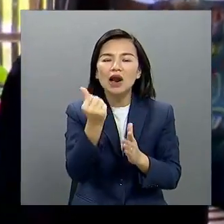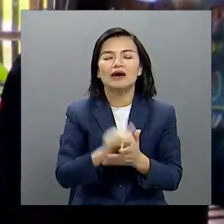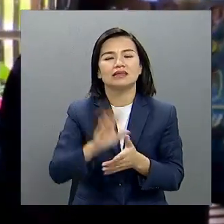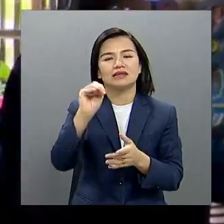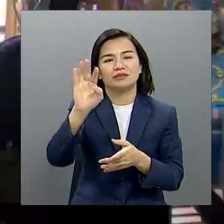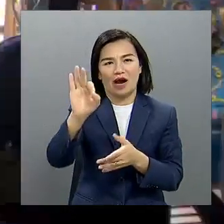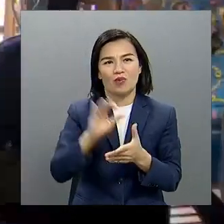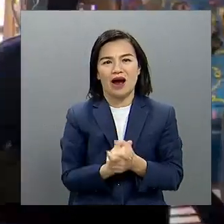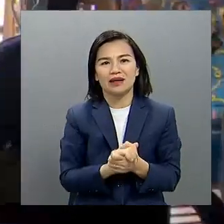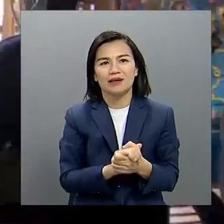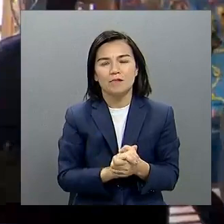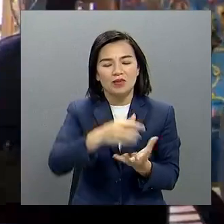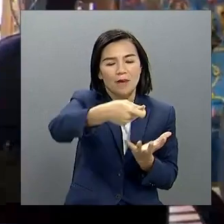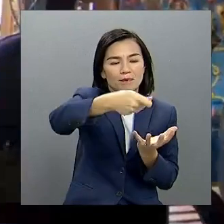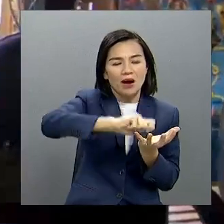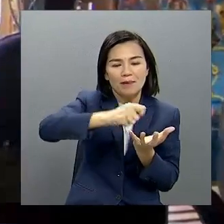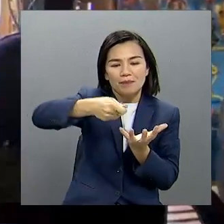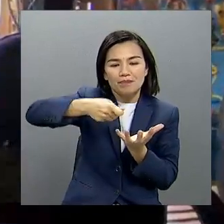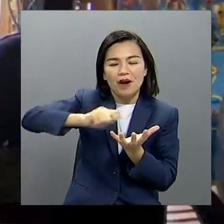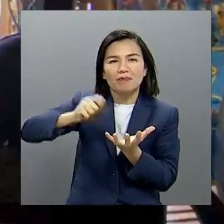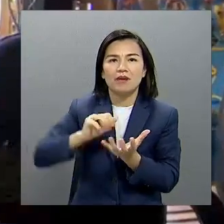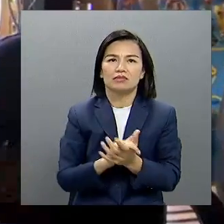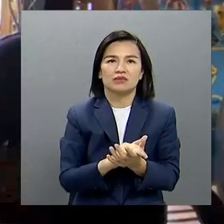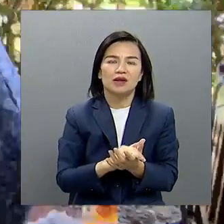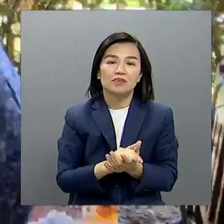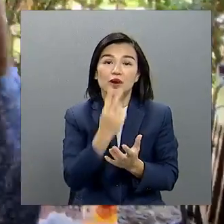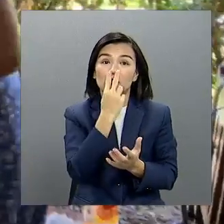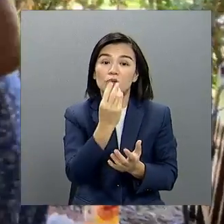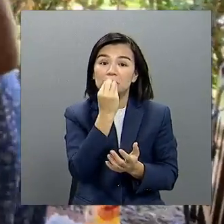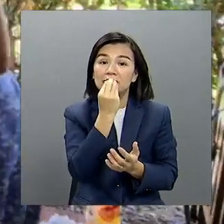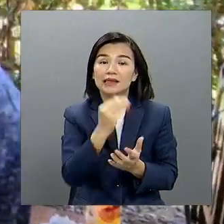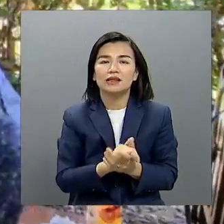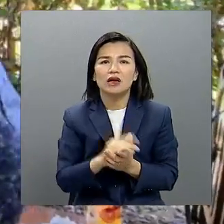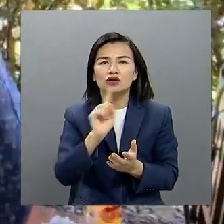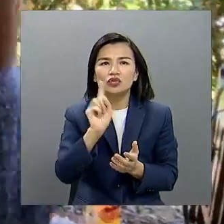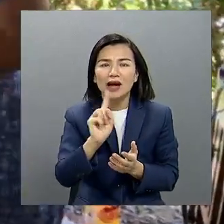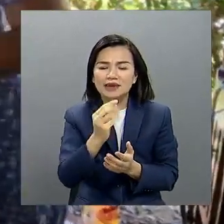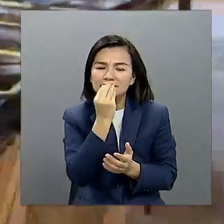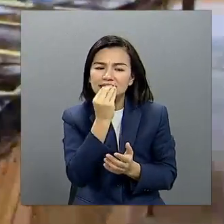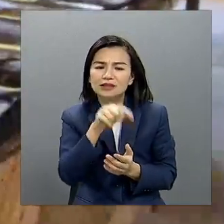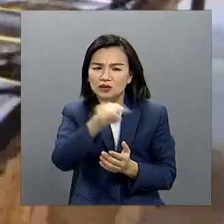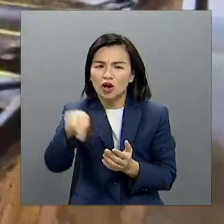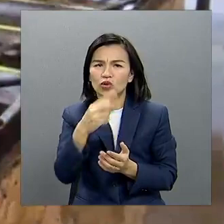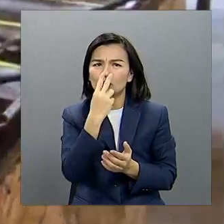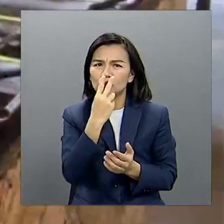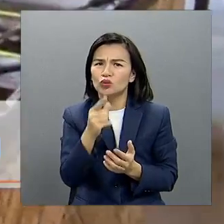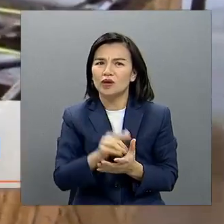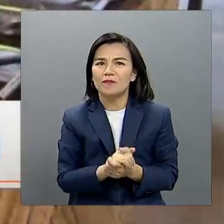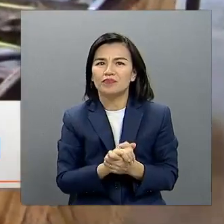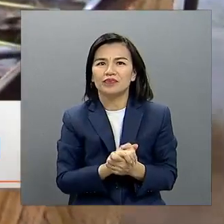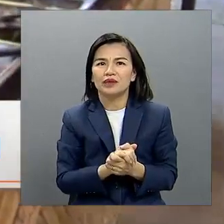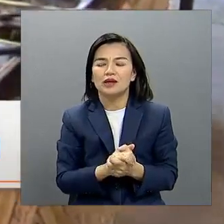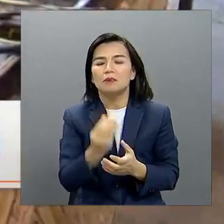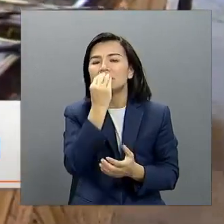างละหน่อยเพราะตักเยอะเนี่ยอิ่มกินไม่หมด ไม่แต่กินข้าวแกงกินไฟเลยนี่มันไม่สะใจอ่ะ อันนี้เป็น all you can eat เออมันต้อ